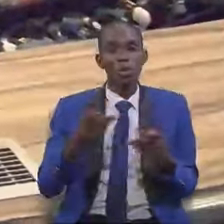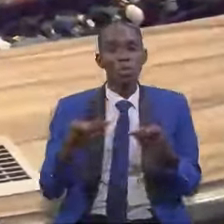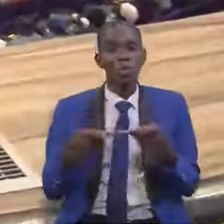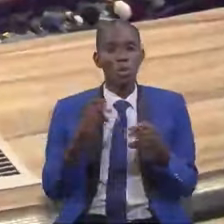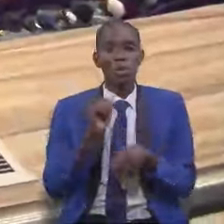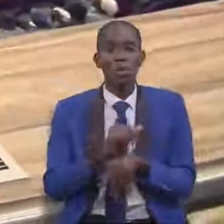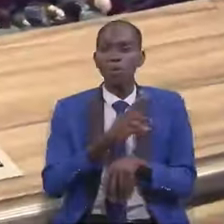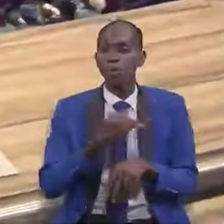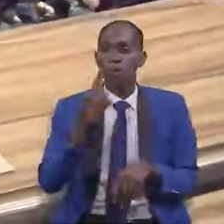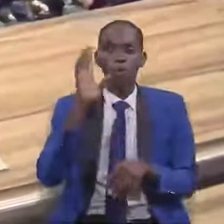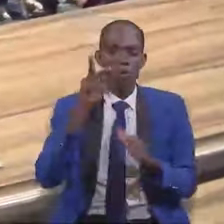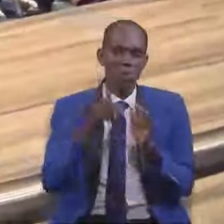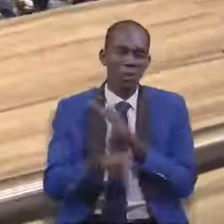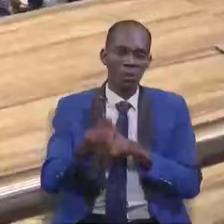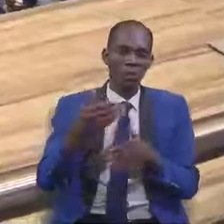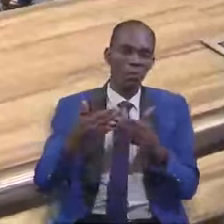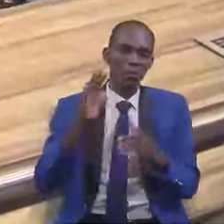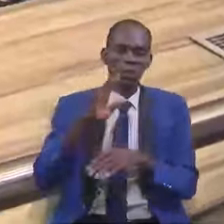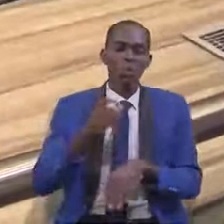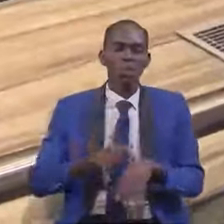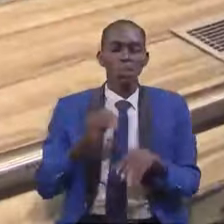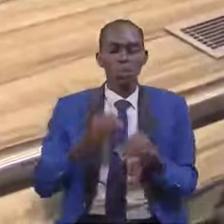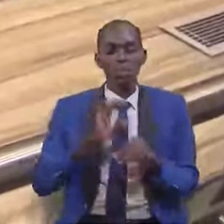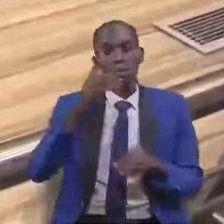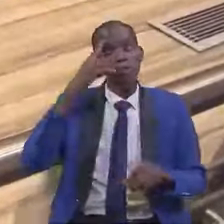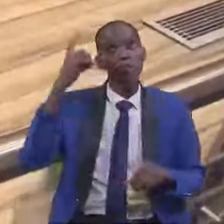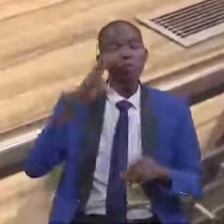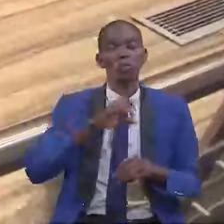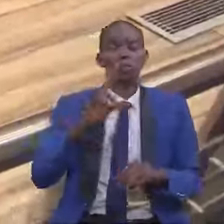rêve, personne ne vous tuera avant votre temps.